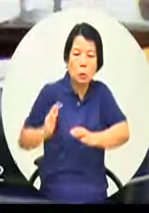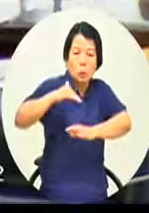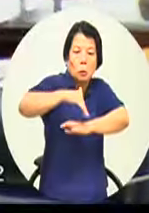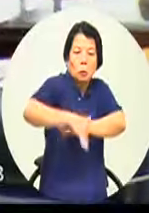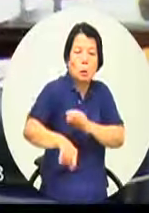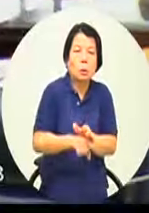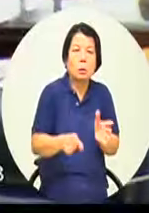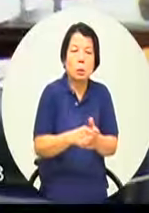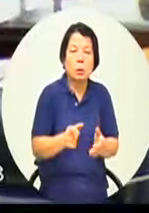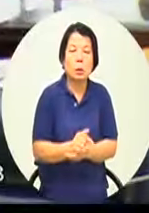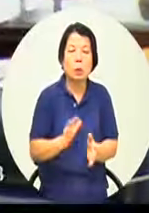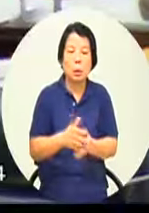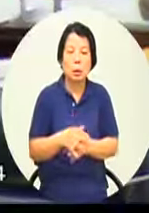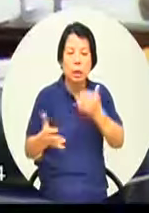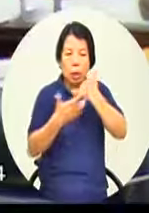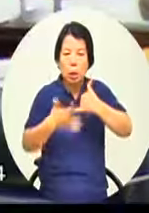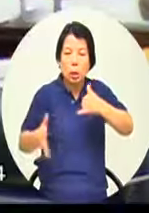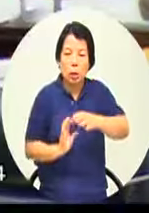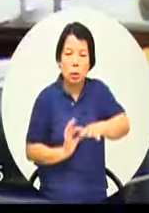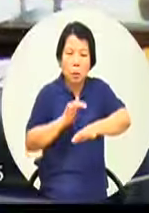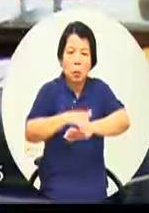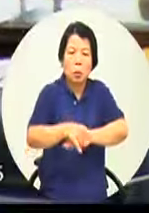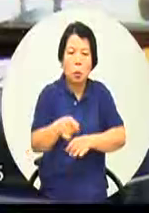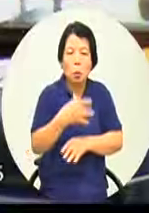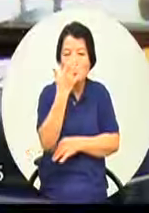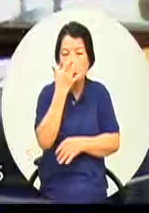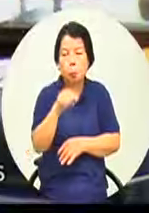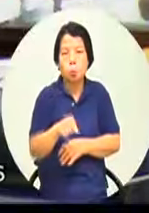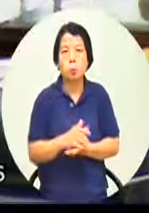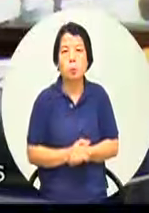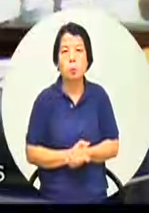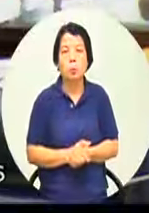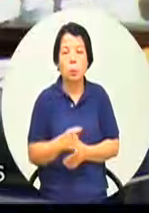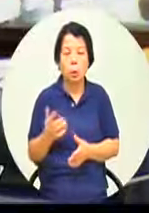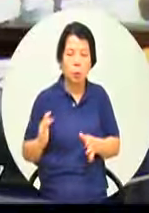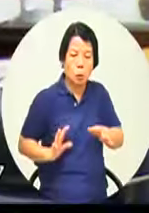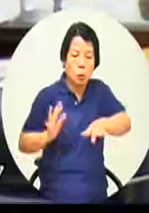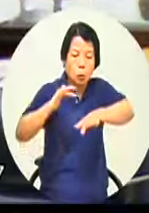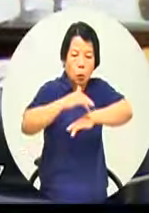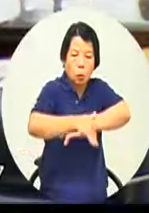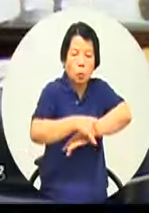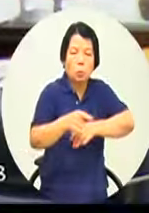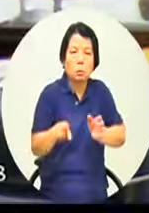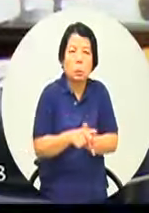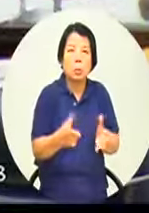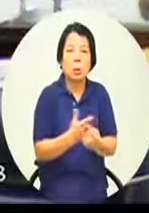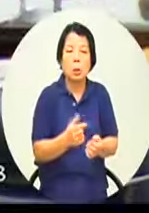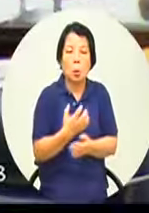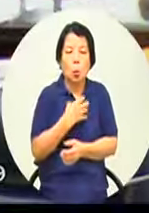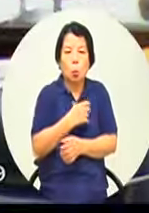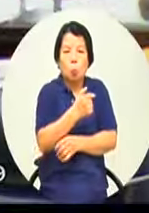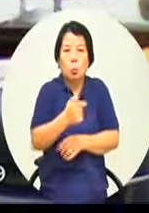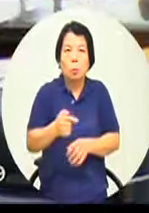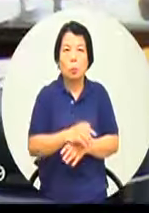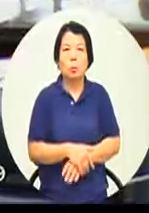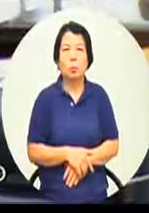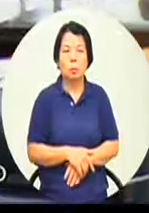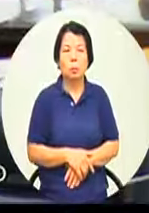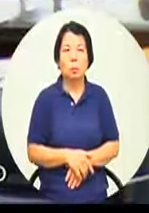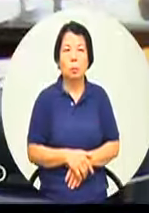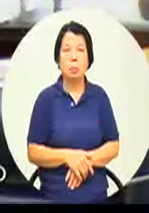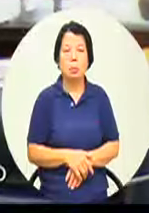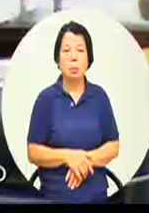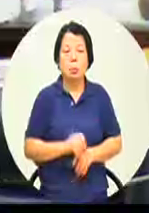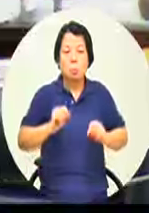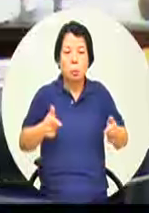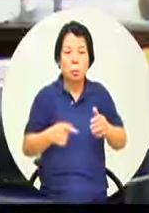边什么海水倒灌，那海水在哪？我比较不懂了哈。他从那边倒灌上来，其实很危险。我倒是觉得很危险的，等不起